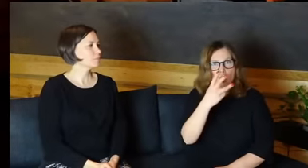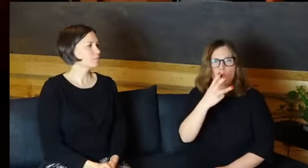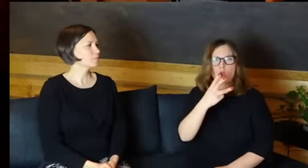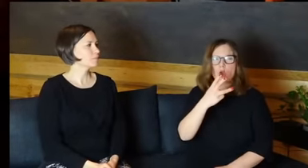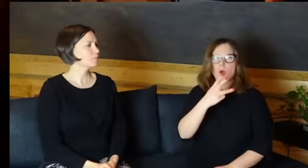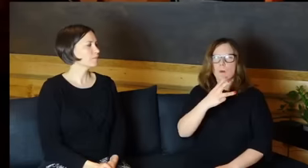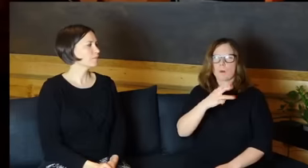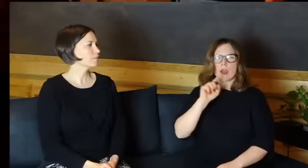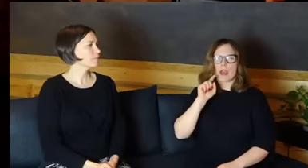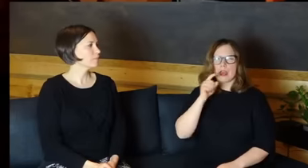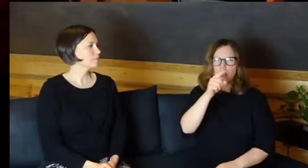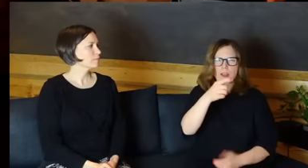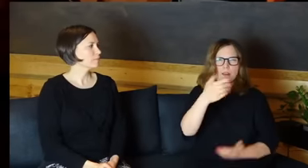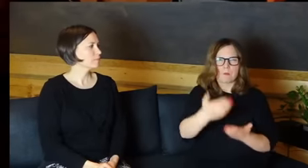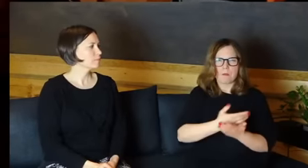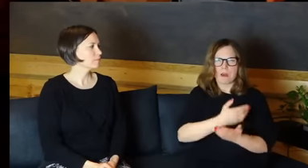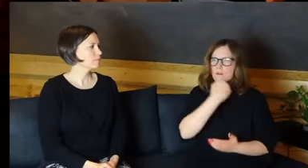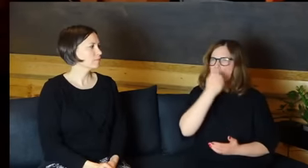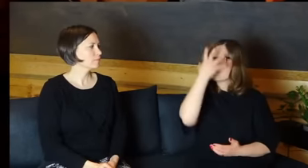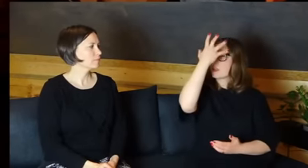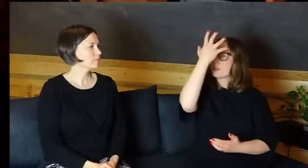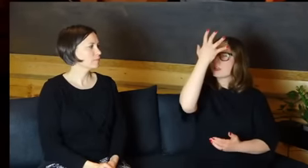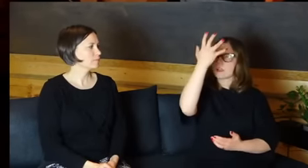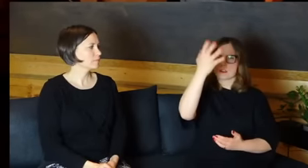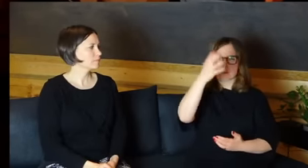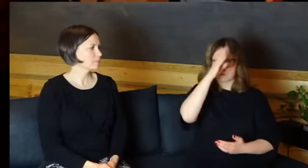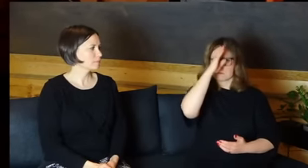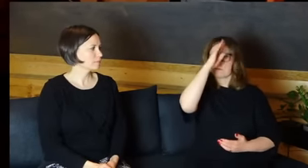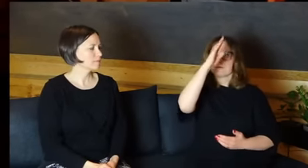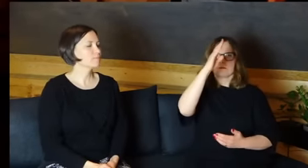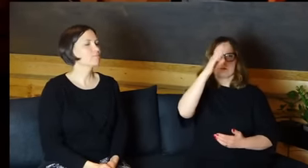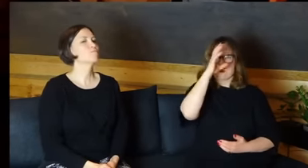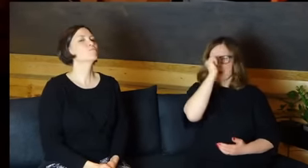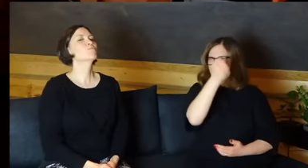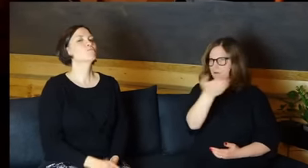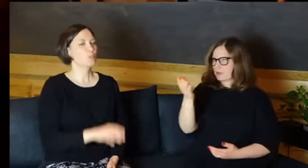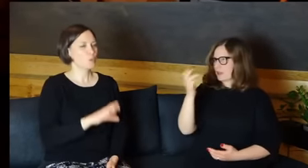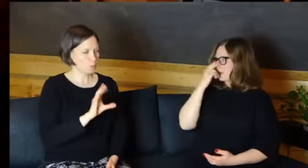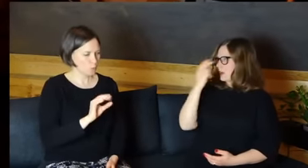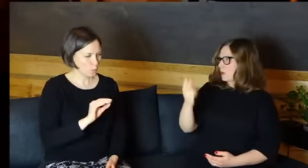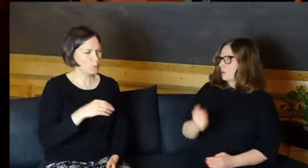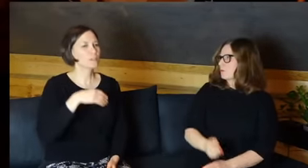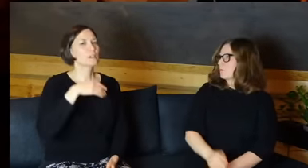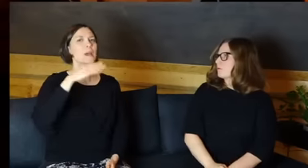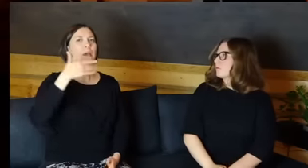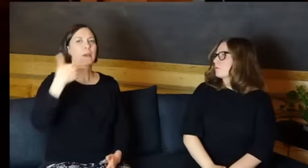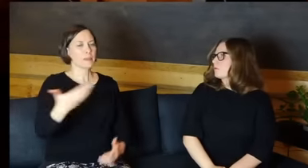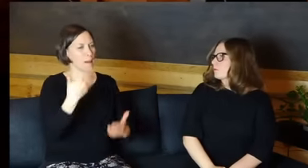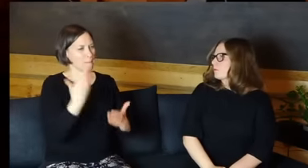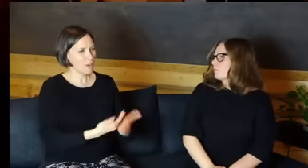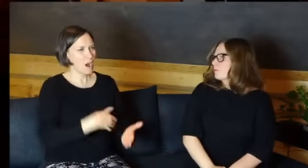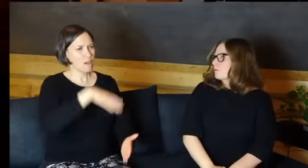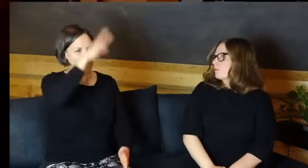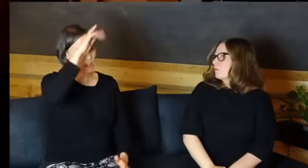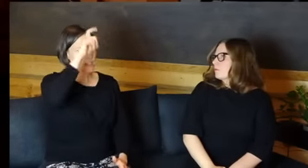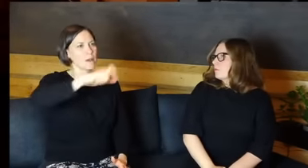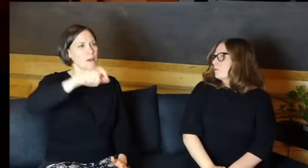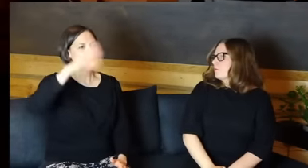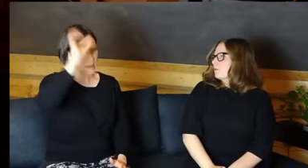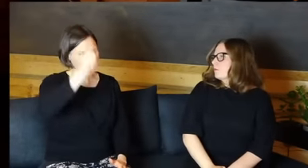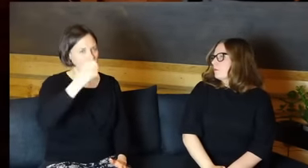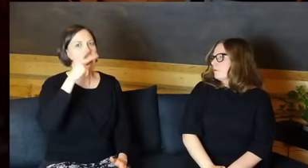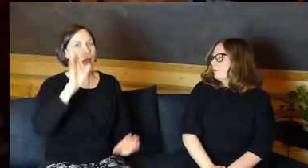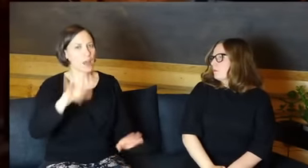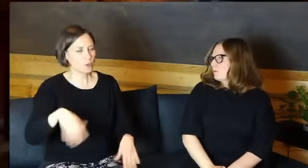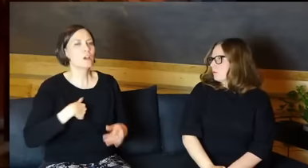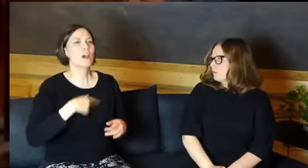viisasta miestä? Haa, olen minä nähnyt ne kolme itäisen maan viisasta miestä. Ne ottivat toisen tien ja menivät kukin